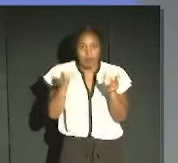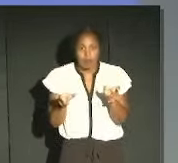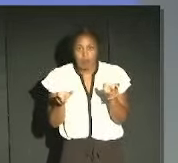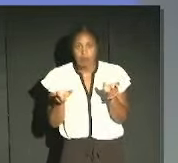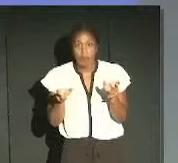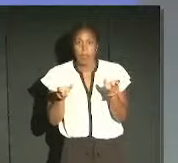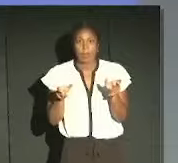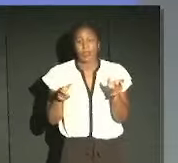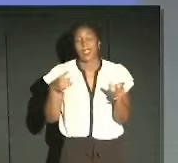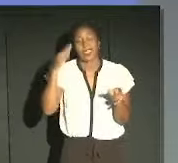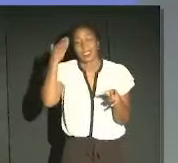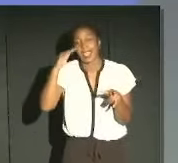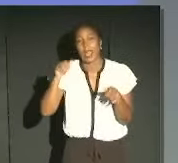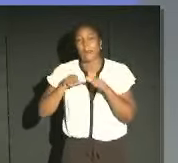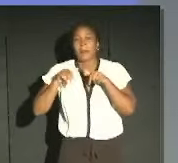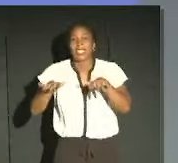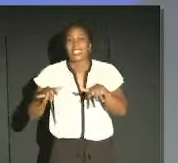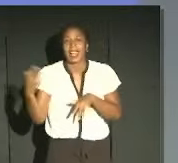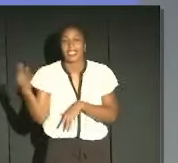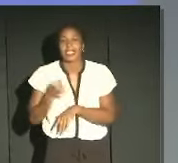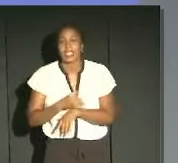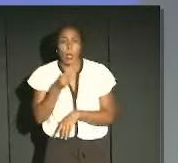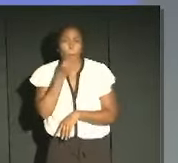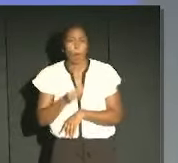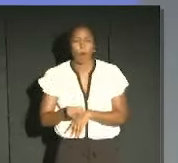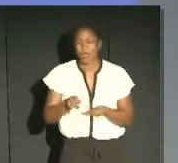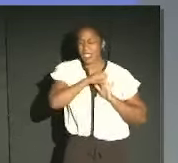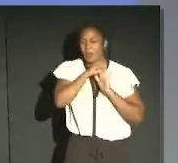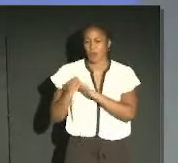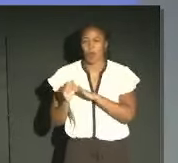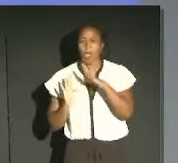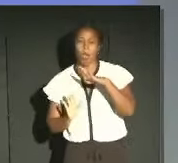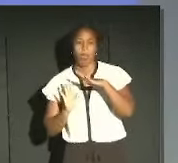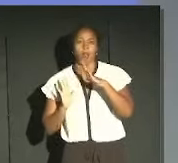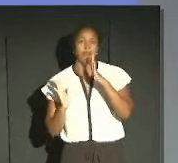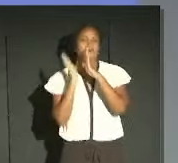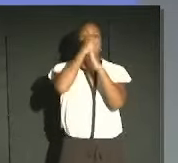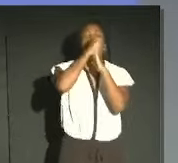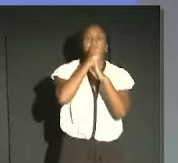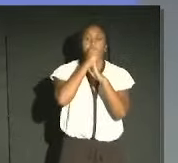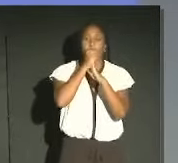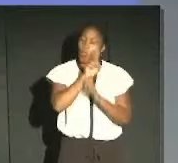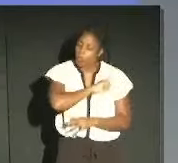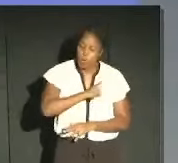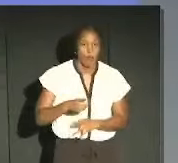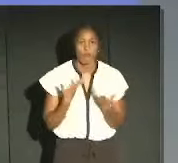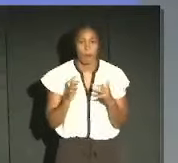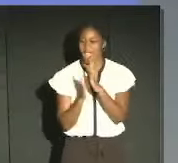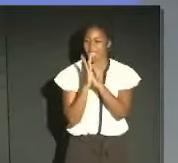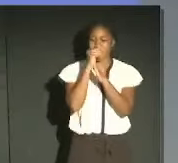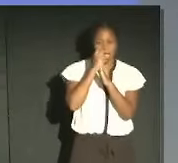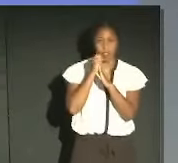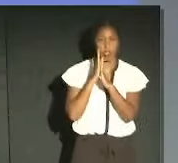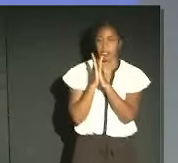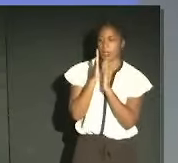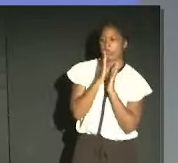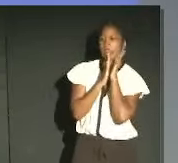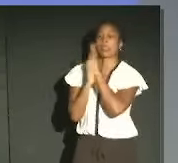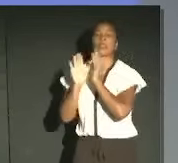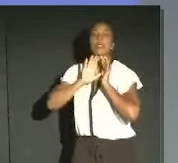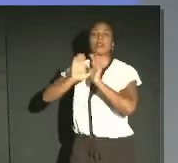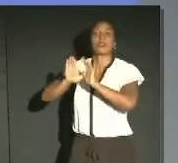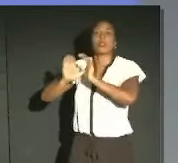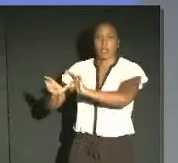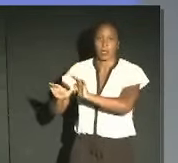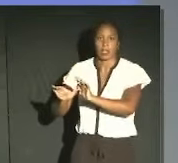déjà je les vois rad Mara de l'extrême droite nous se r de Mara c'est notre responsabilité de l'arrêter et ça ça